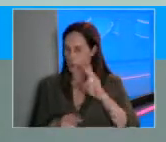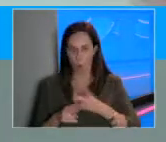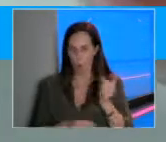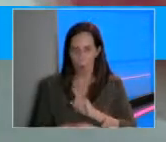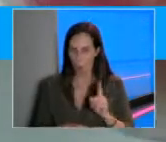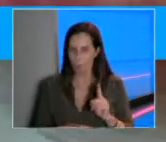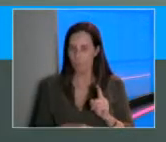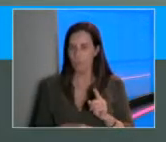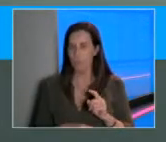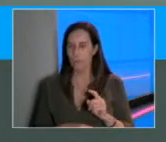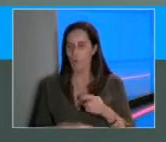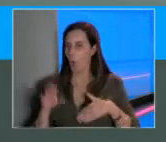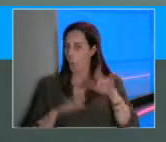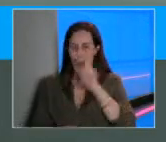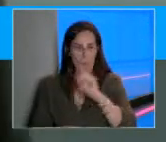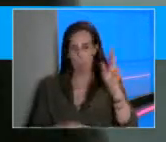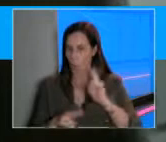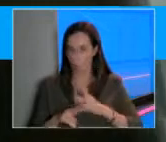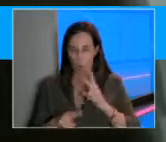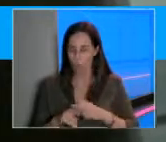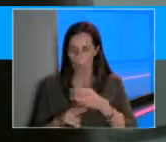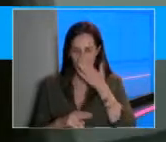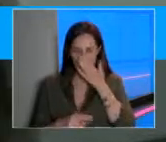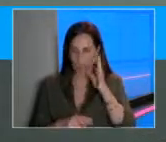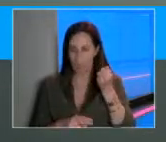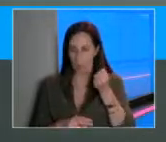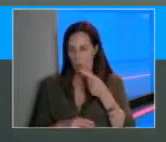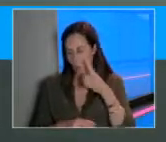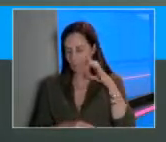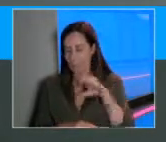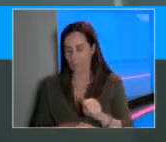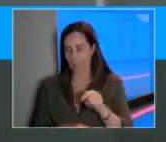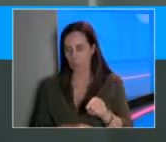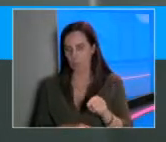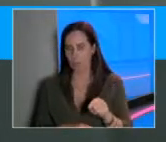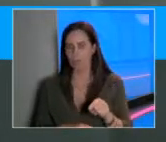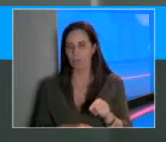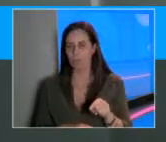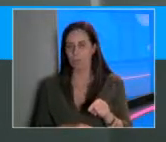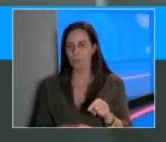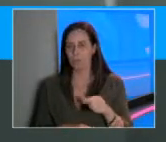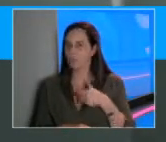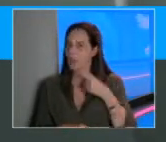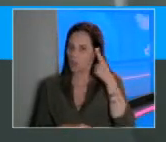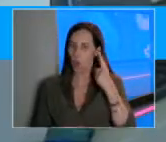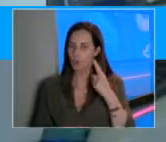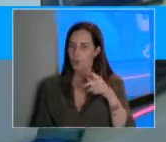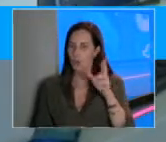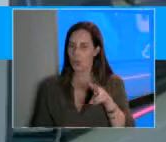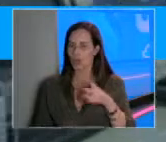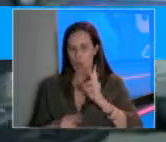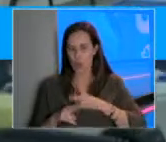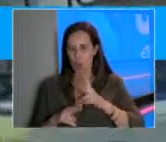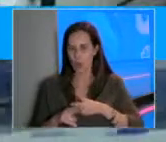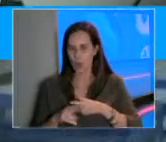חולים, ככל הנראה רובם לא היו חולים, כי אחרת המערכת הייתה מזהה אותם, ואנחנו יודעים שיש